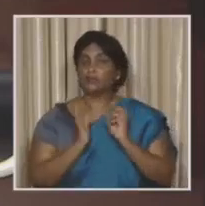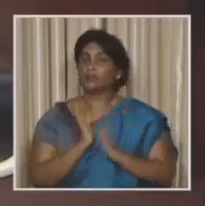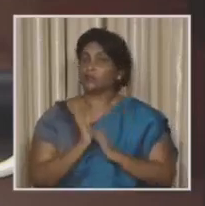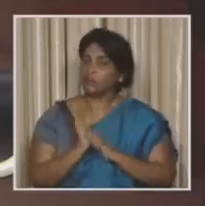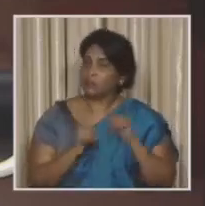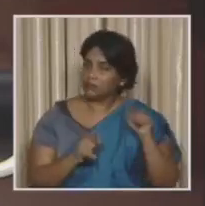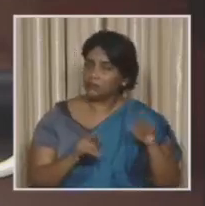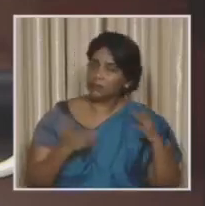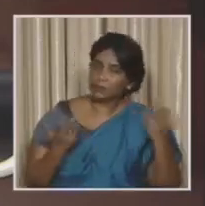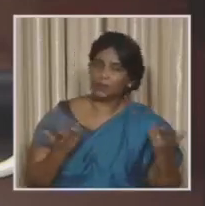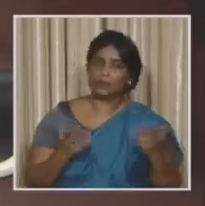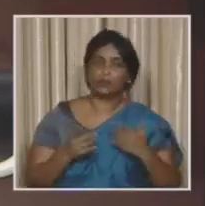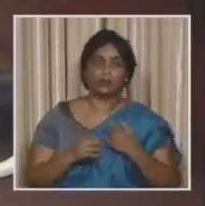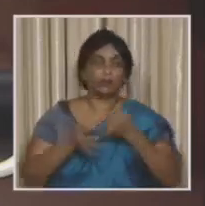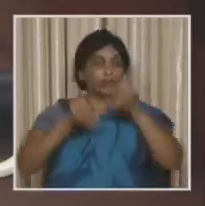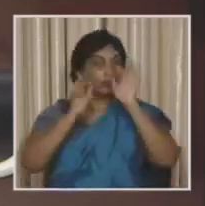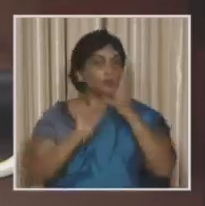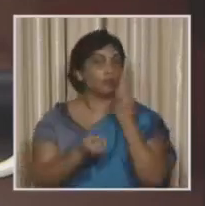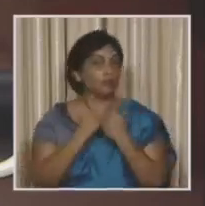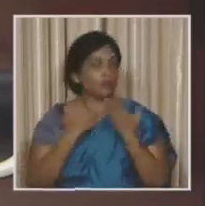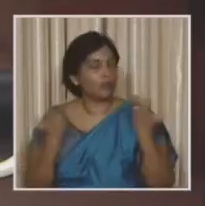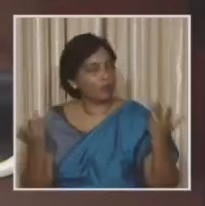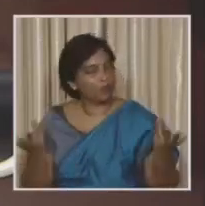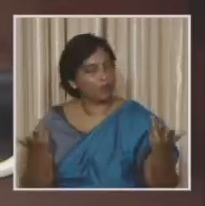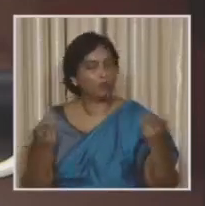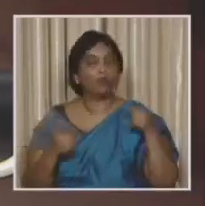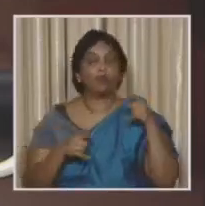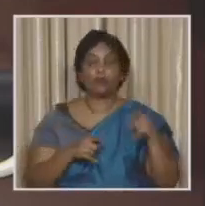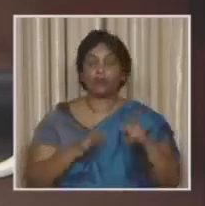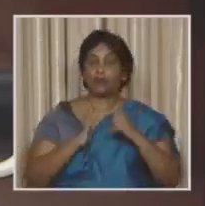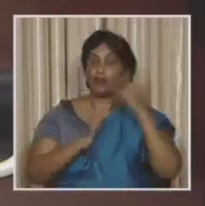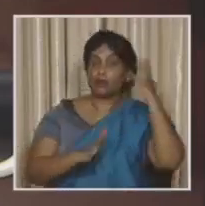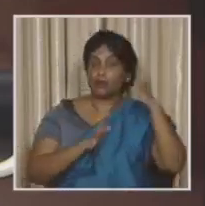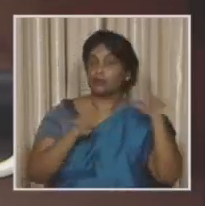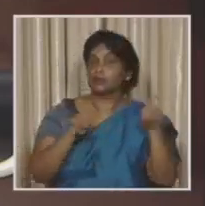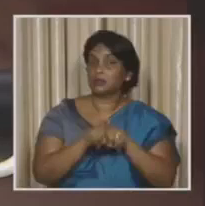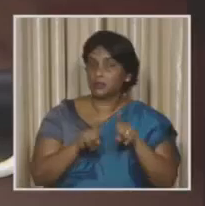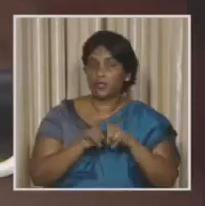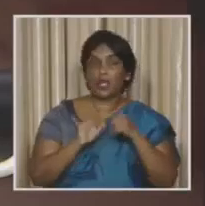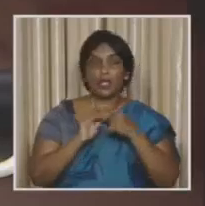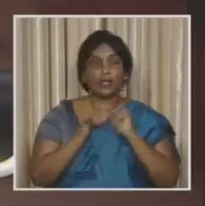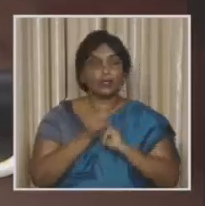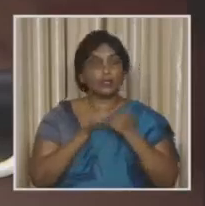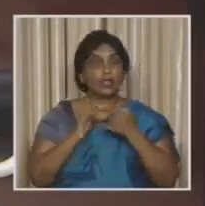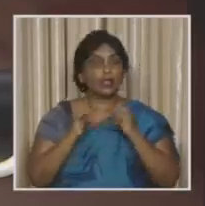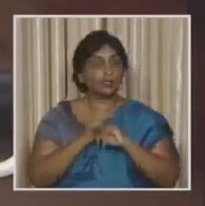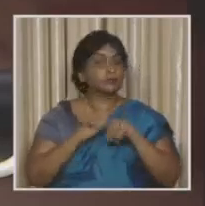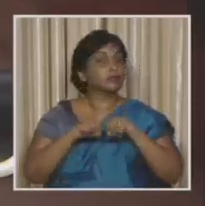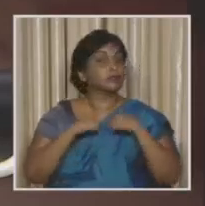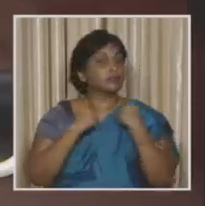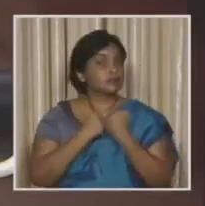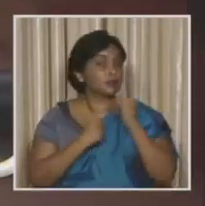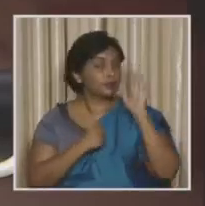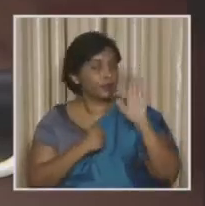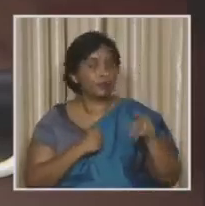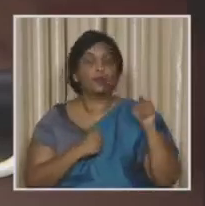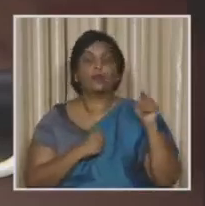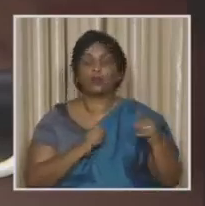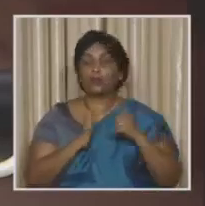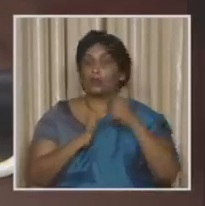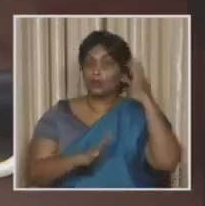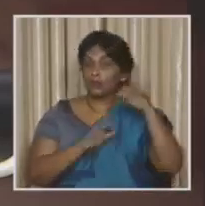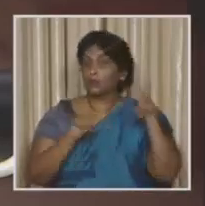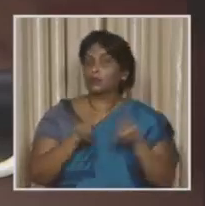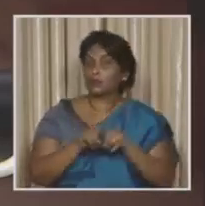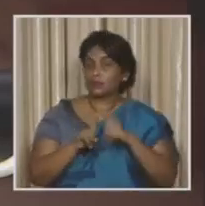හෝ විධිමත් පරීක්ෂණයක හෝ මේ ජාත්‍යන්තර වශයෙන් යන ISIS සංවිධානයේ විසින් ජාත්‍යන්තර